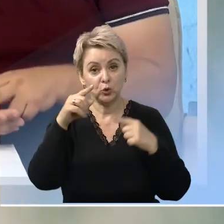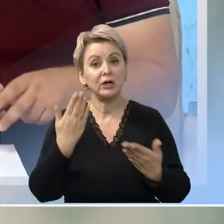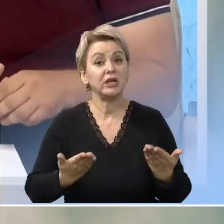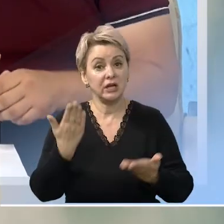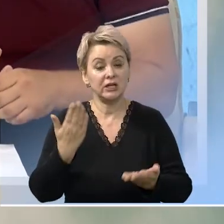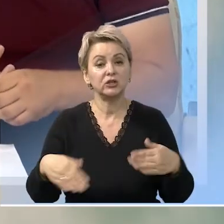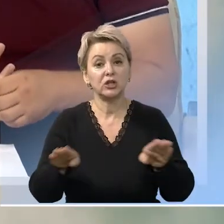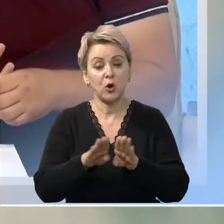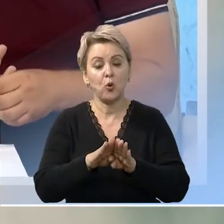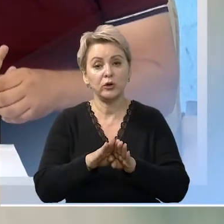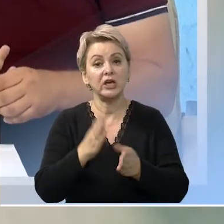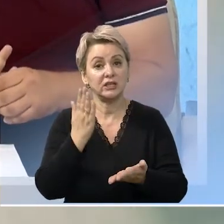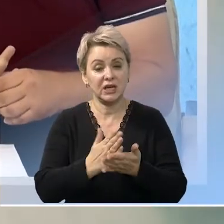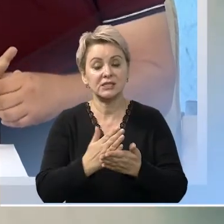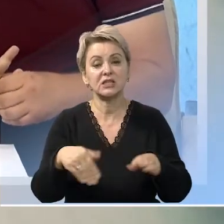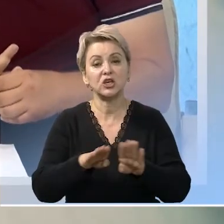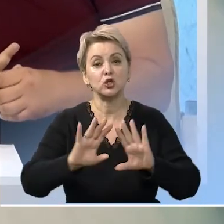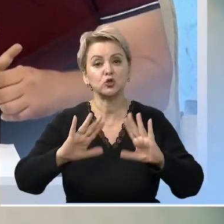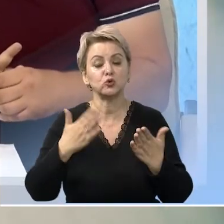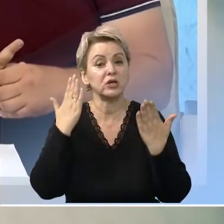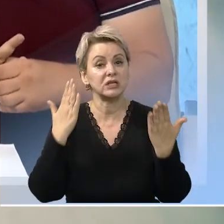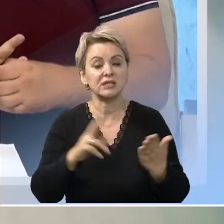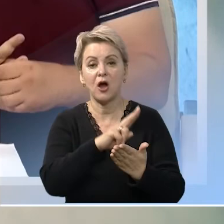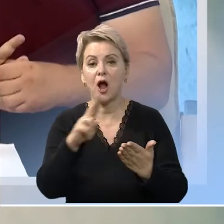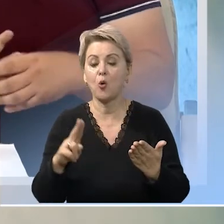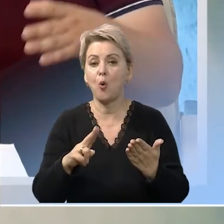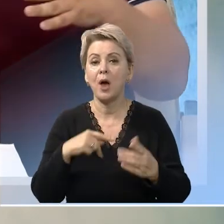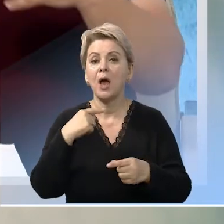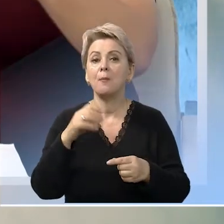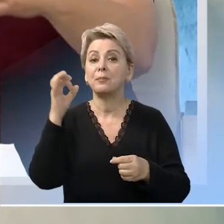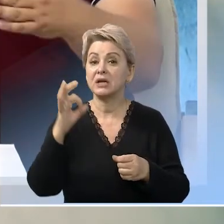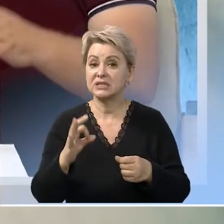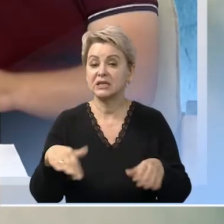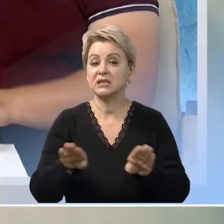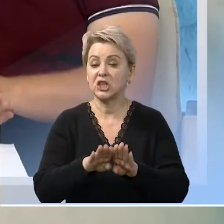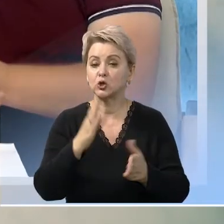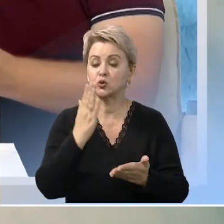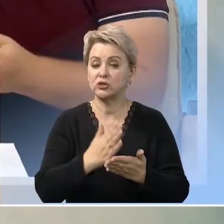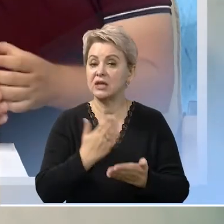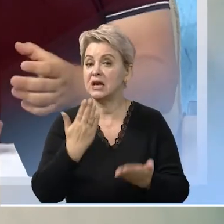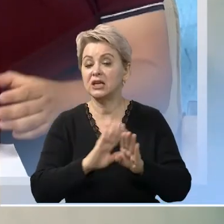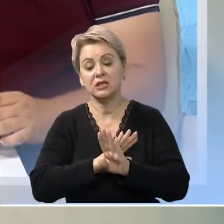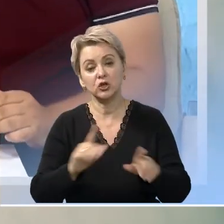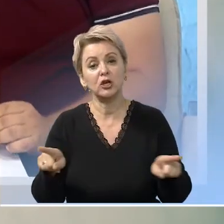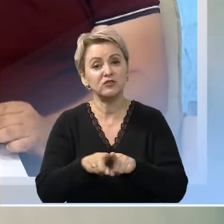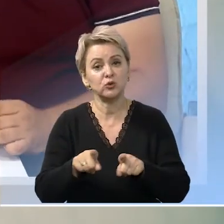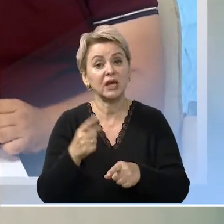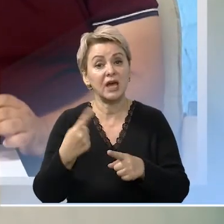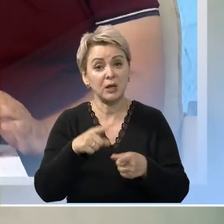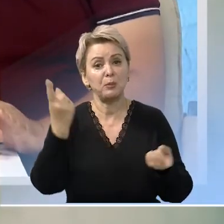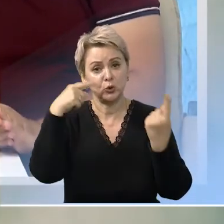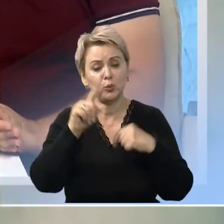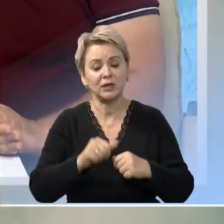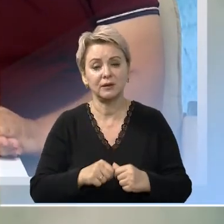или все-таки это такое, как бы, ну, есть такие случаи, не знаю, там, в каком проценте они, так скажем, существуют или нет? Или все-таки это